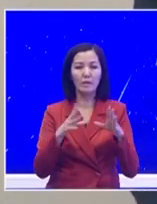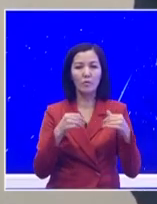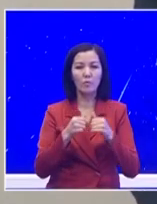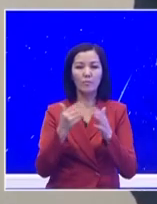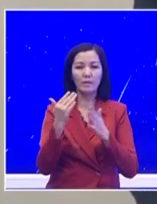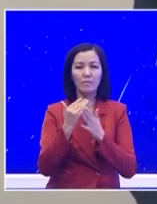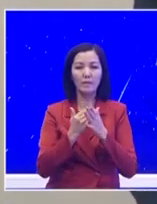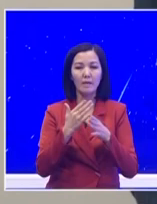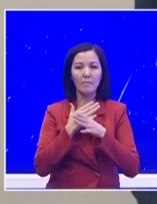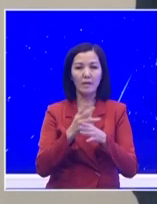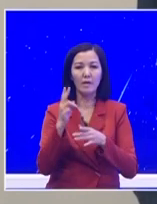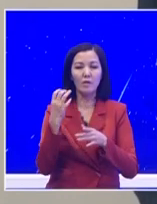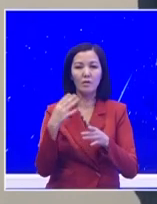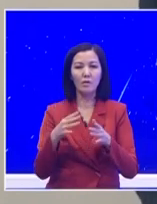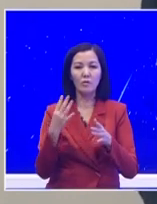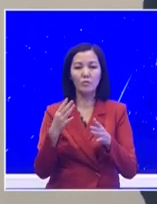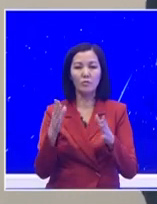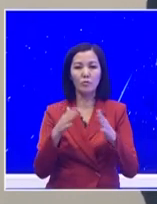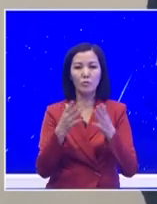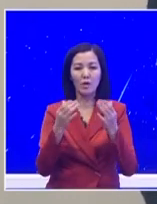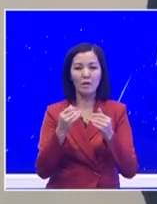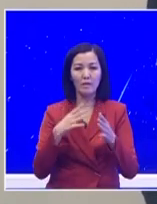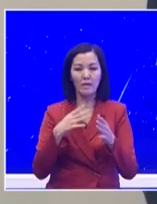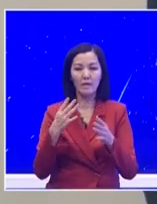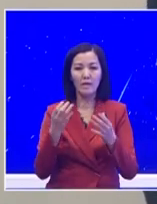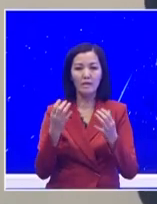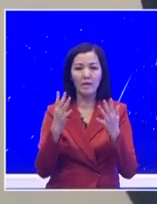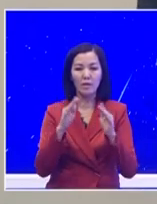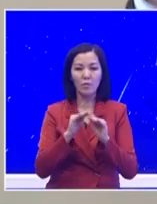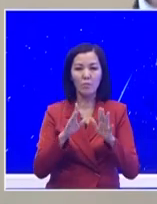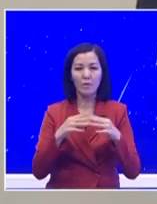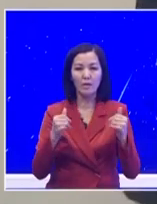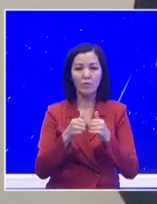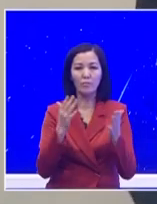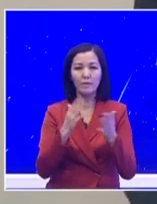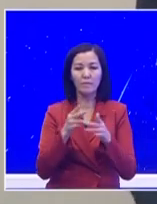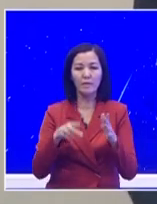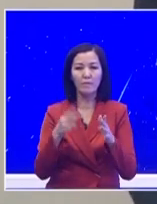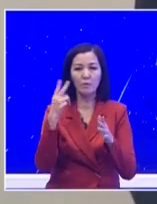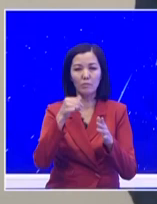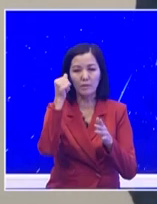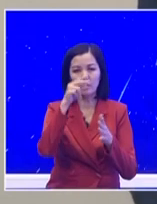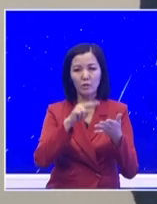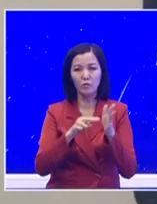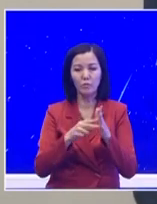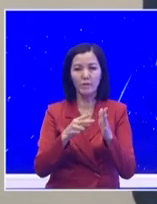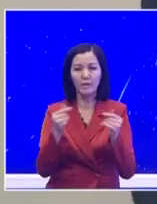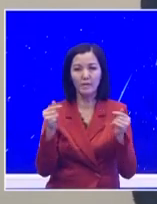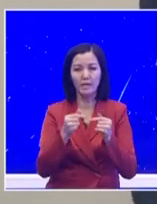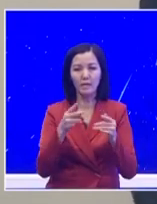аясында 2449 отбасы баспаналы болды. Қатарында көп балалылар да бар. Ал 2020 жылғы жоспарға